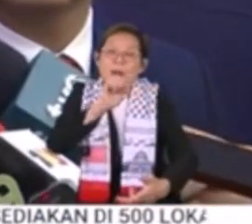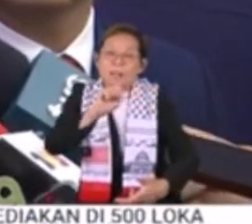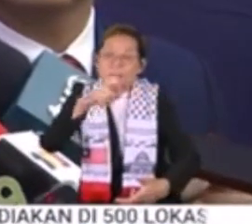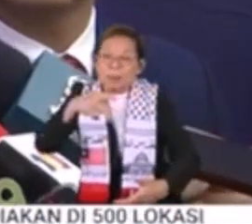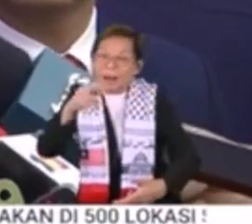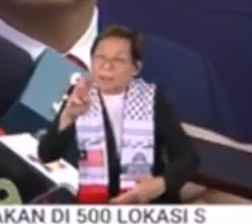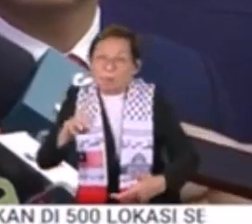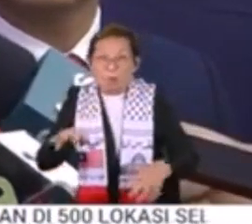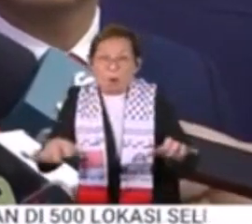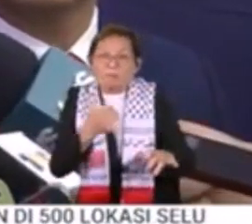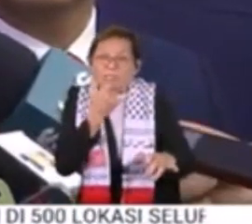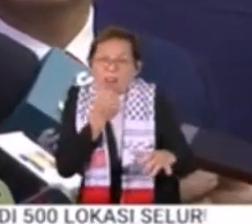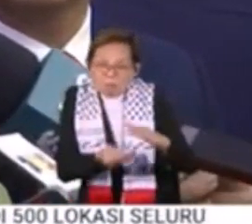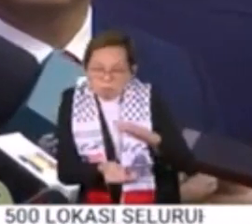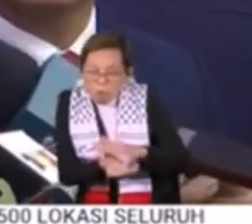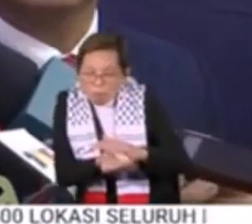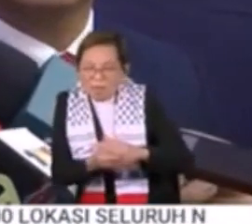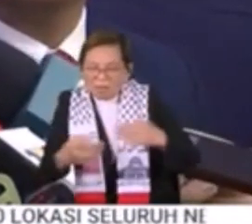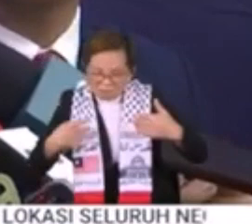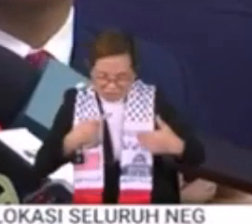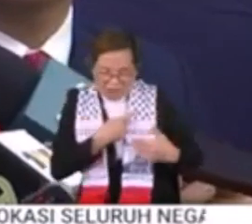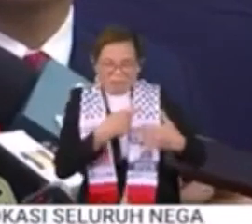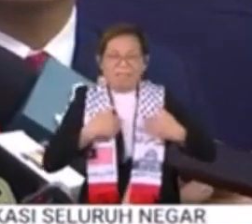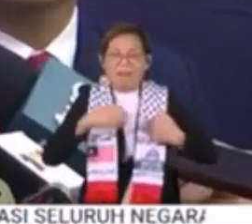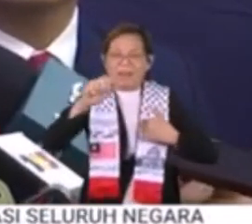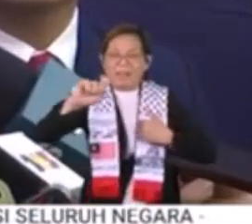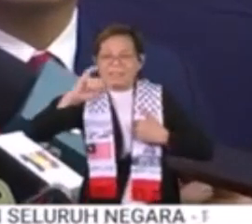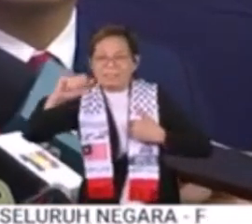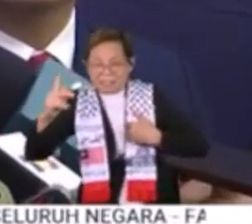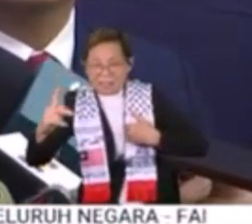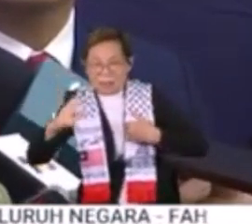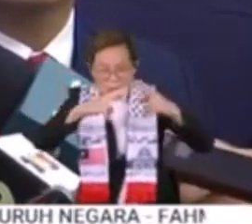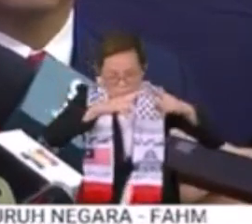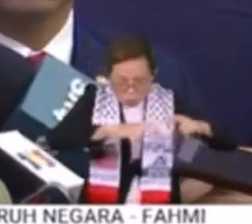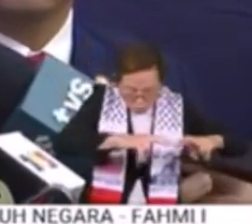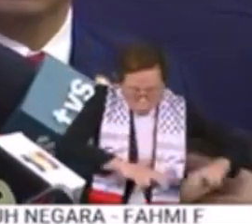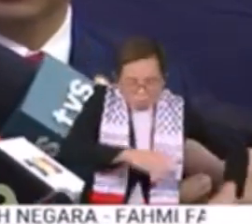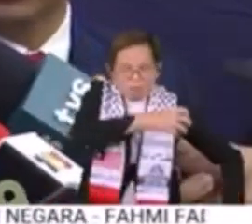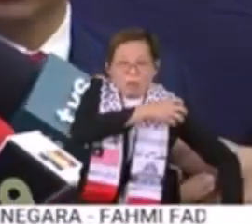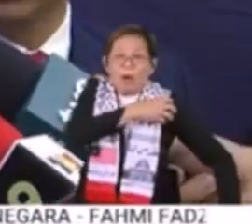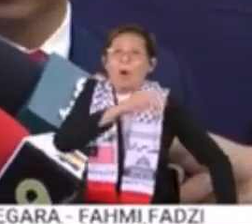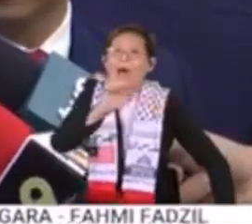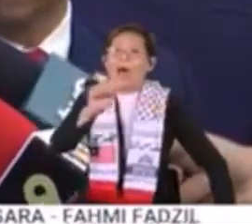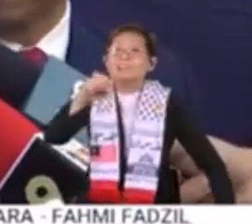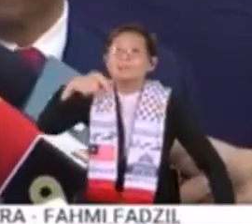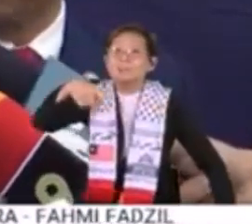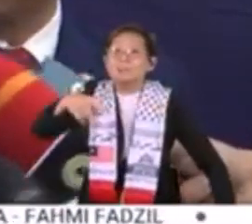dah lama ada sebenarnya jawatankuasa bebas menyiasat pegawai-pegawai SPRM.